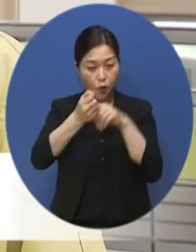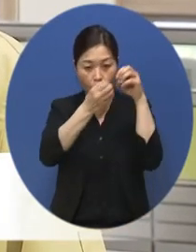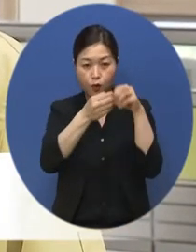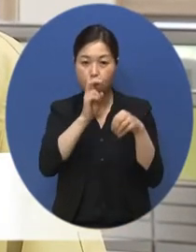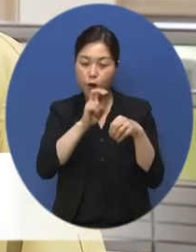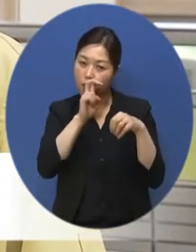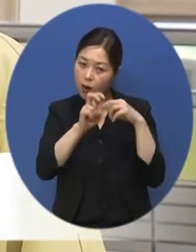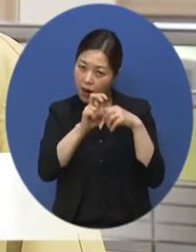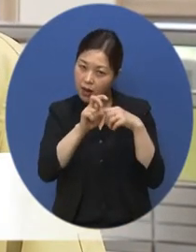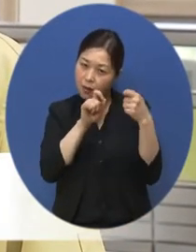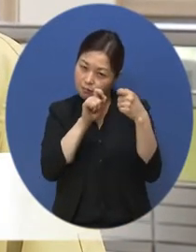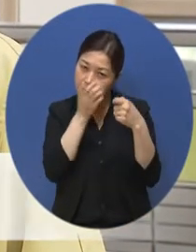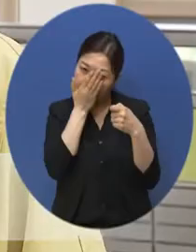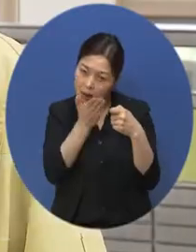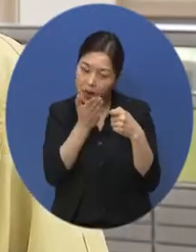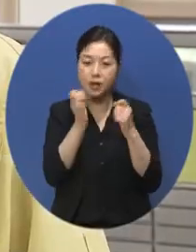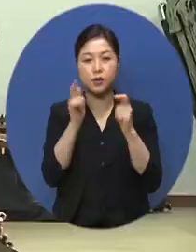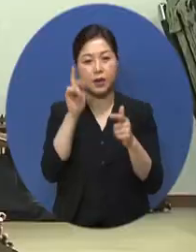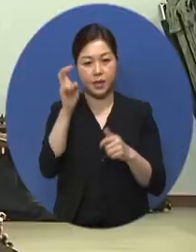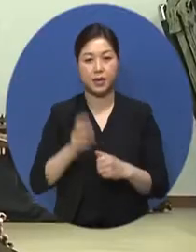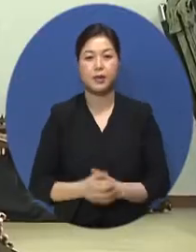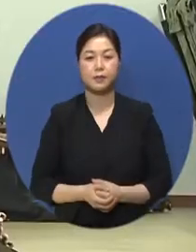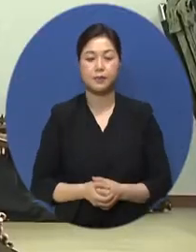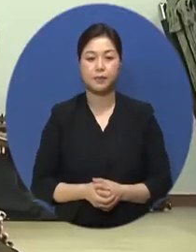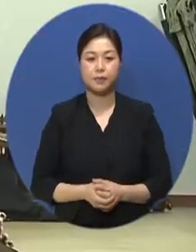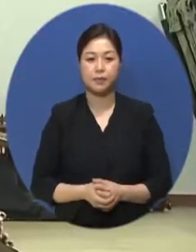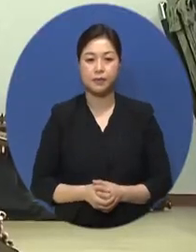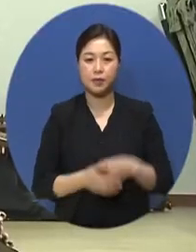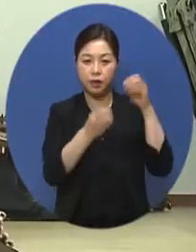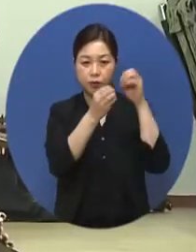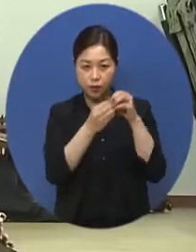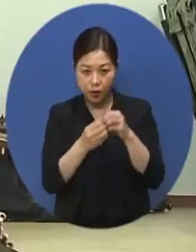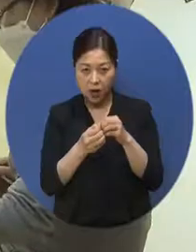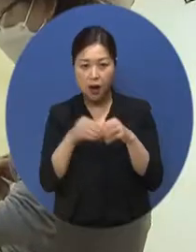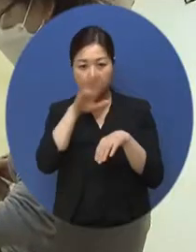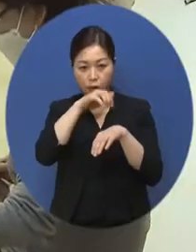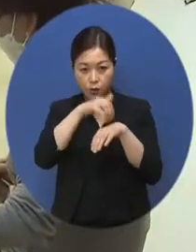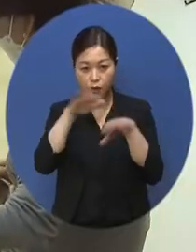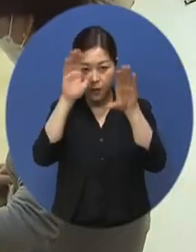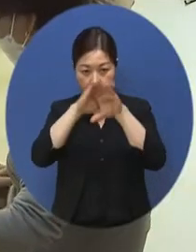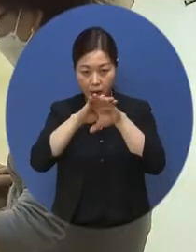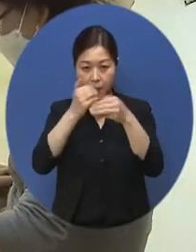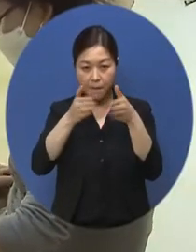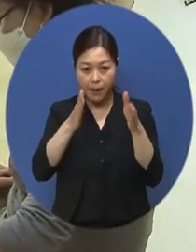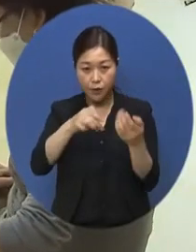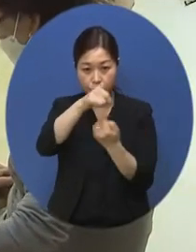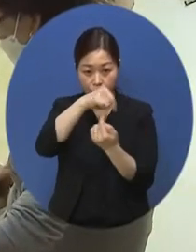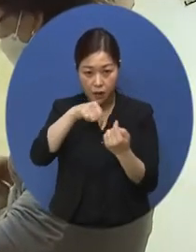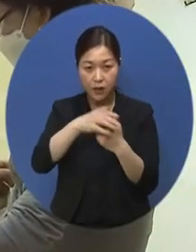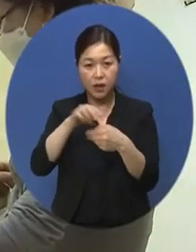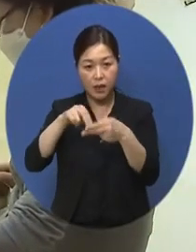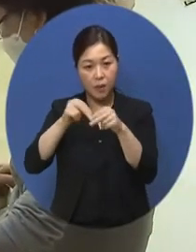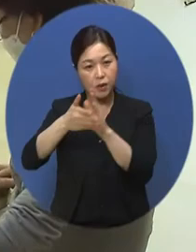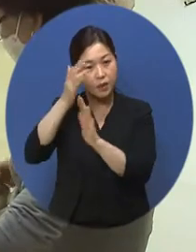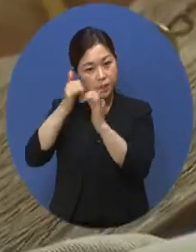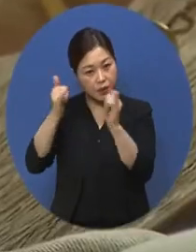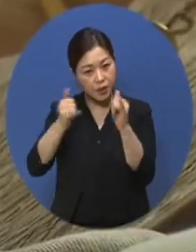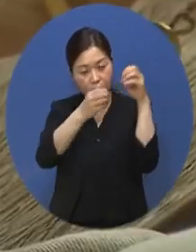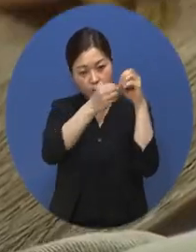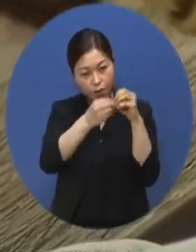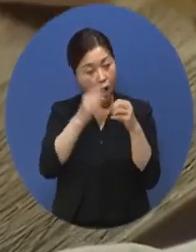다가서는 계기가 될 것으로 기대합니다. 국악연수 야간반 운영은 남원 시민들의 국악에 대한